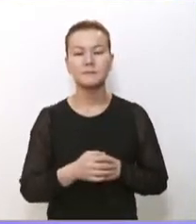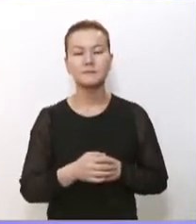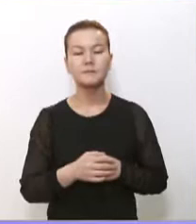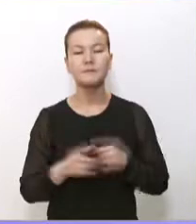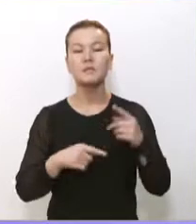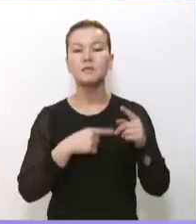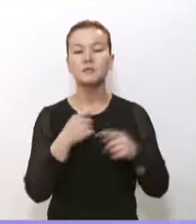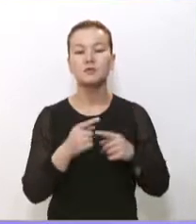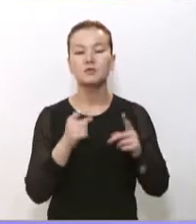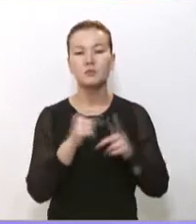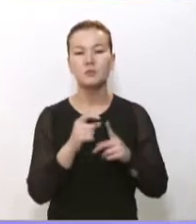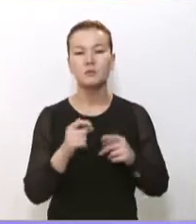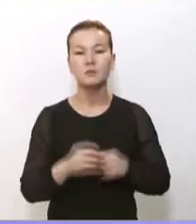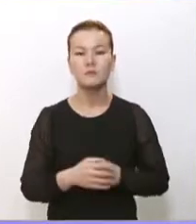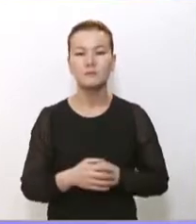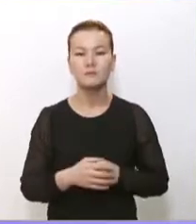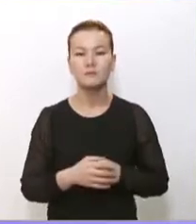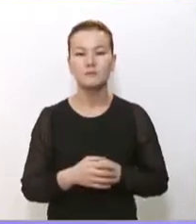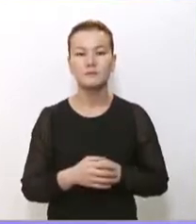Следующее слово.